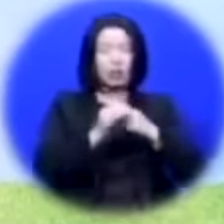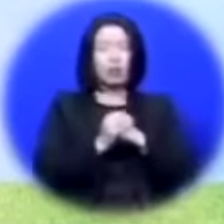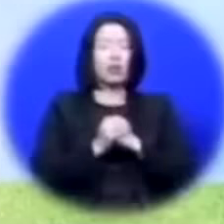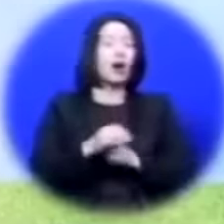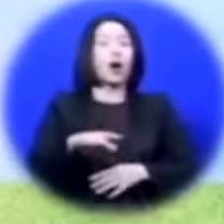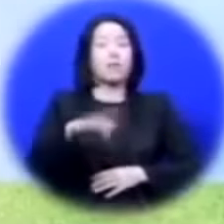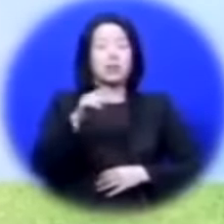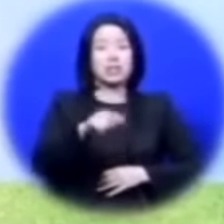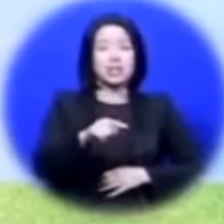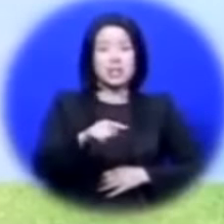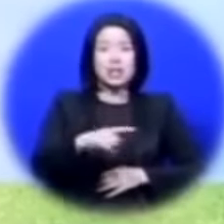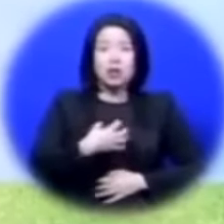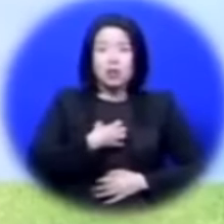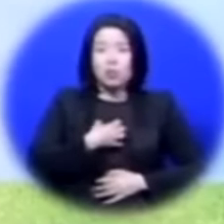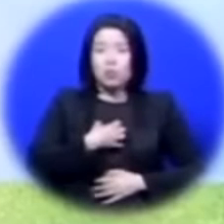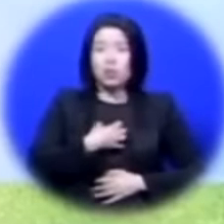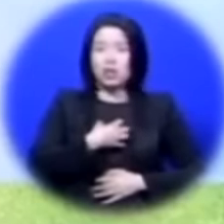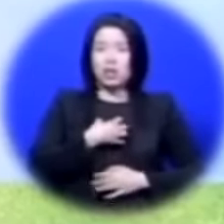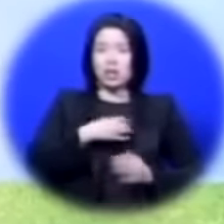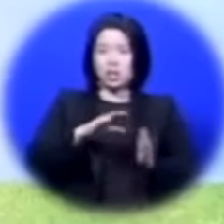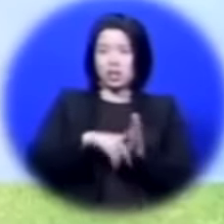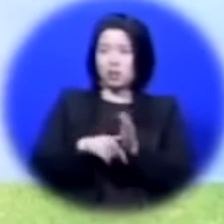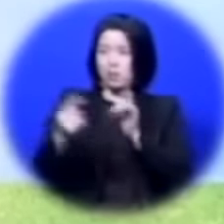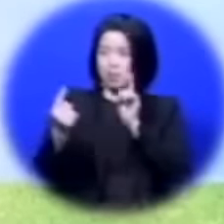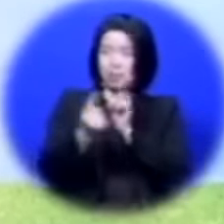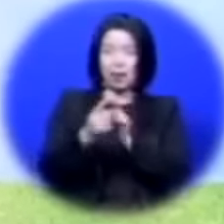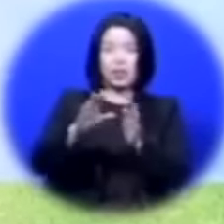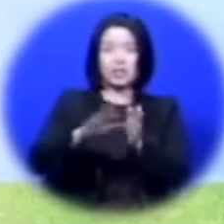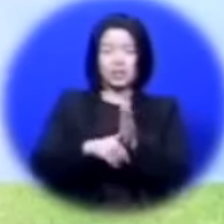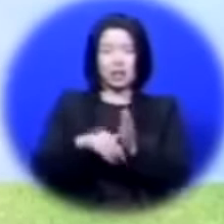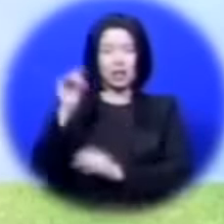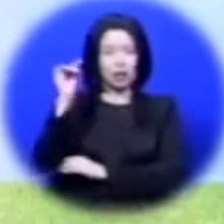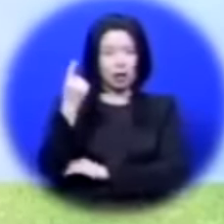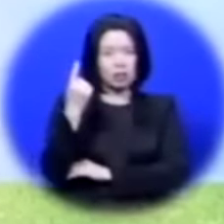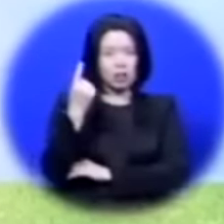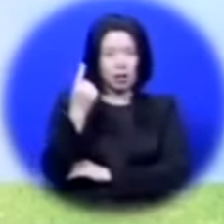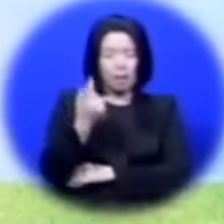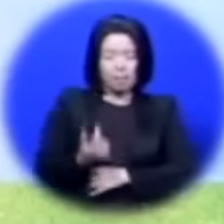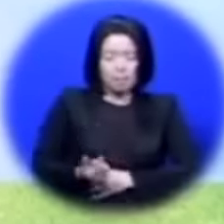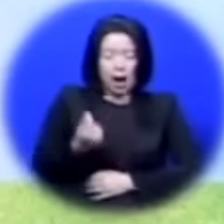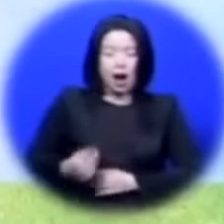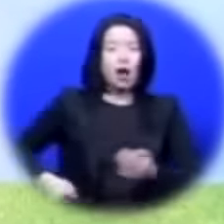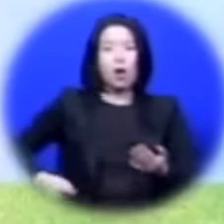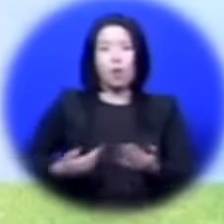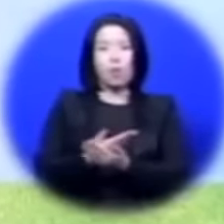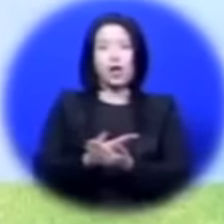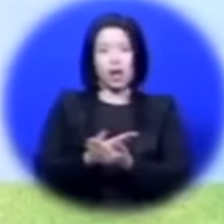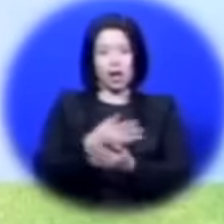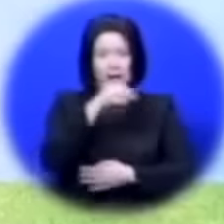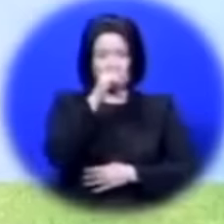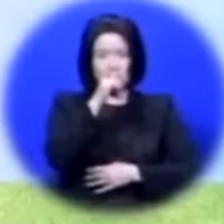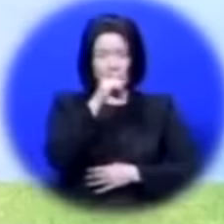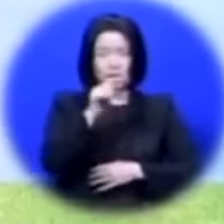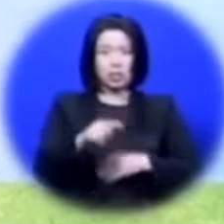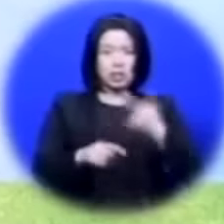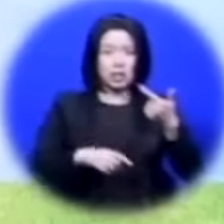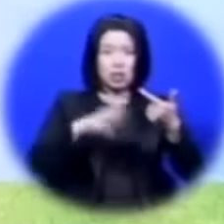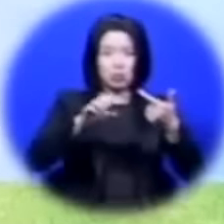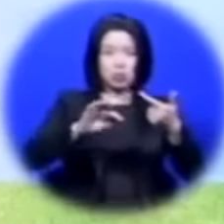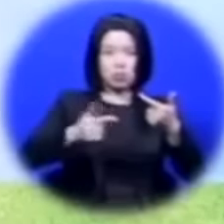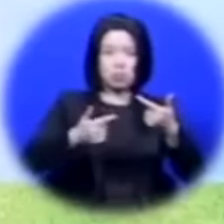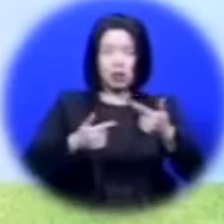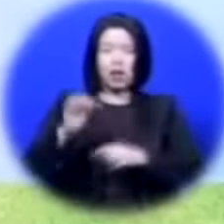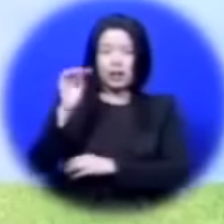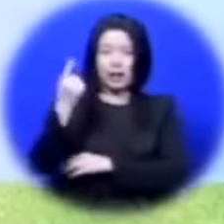위기를 만나게 됐을 때 다윗이 즉각적인 회개를 합니다이이 시편 60편의